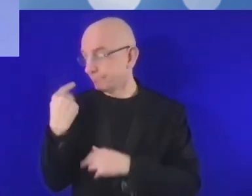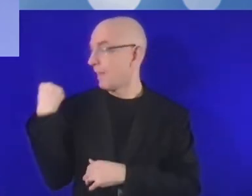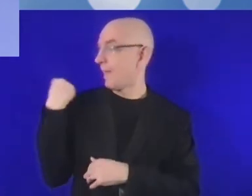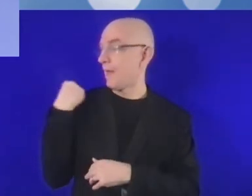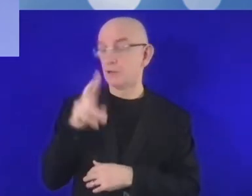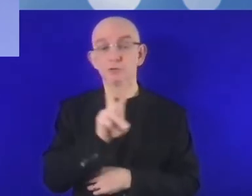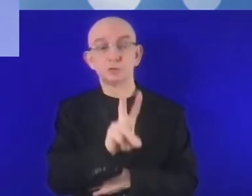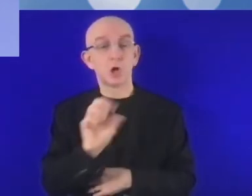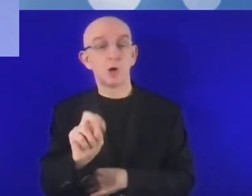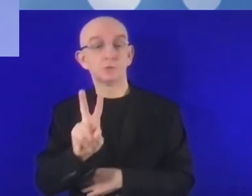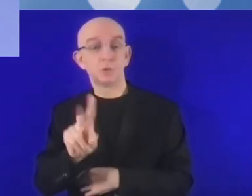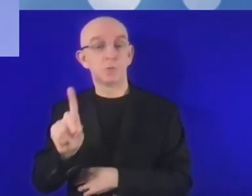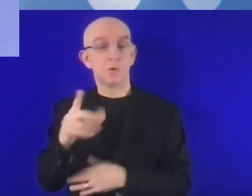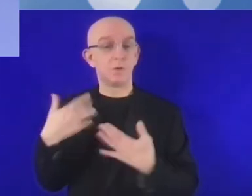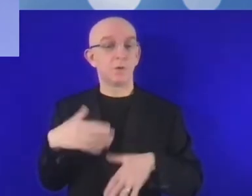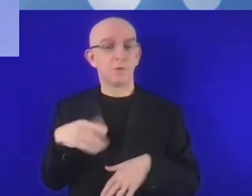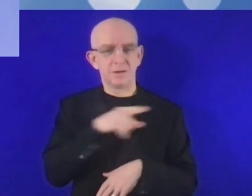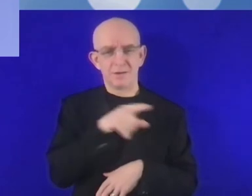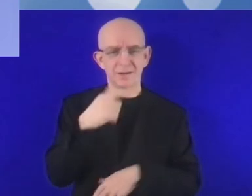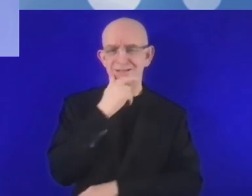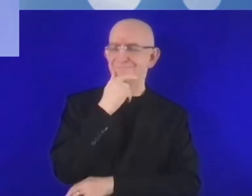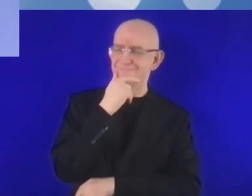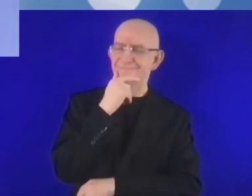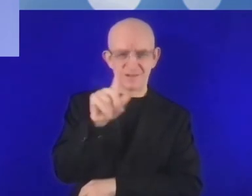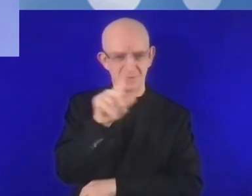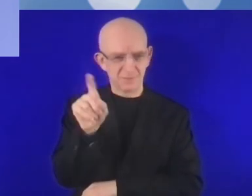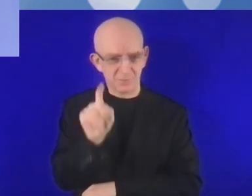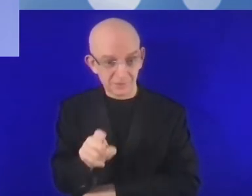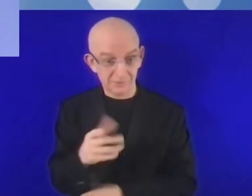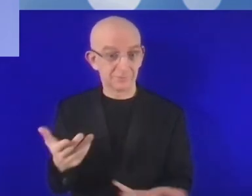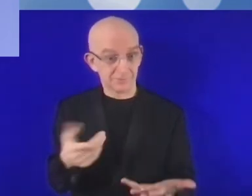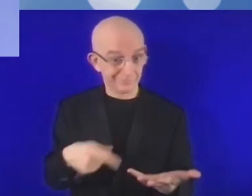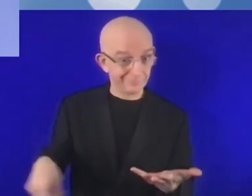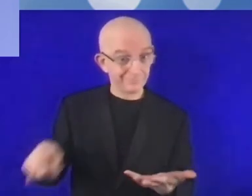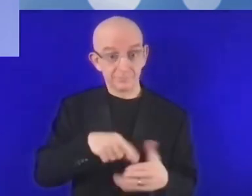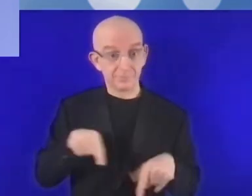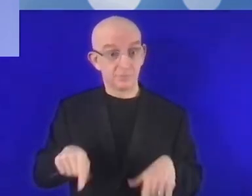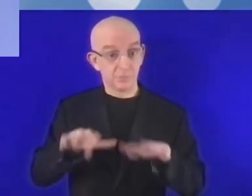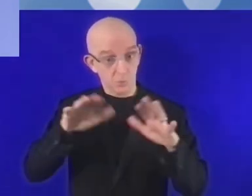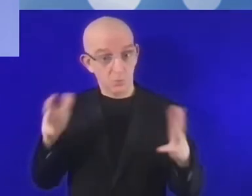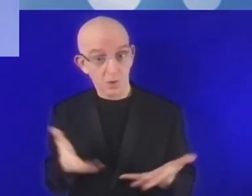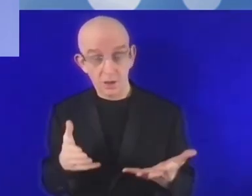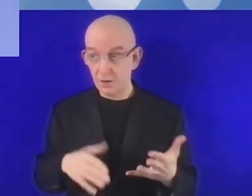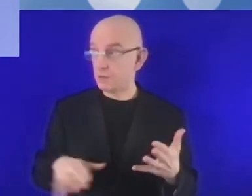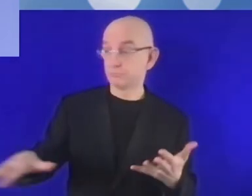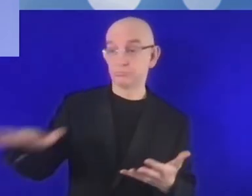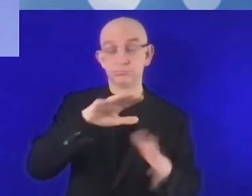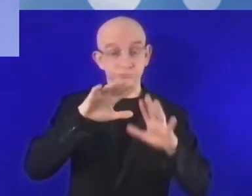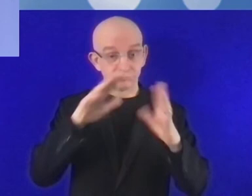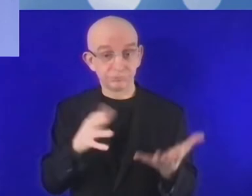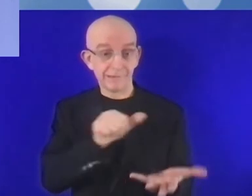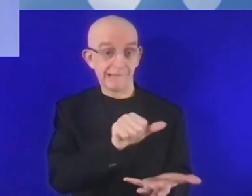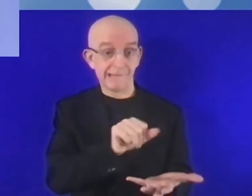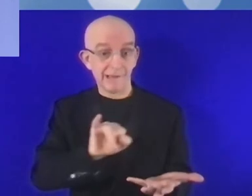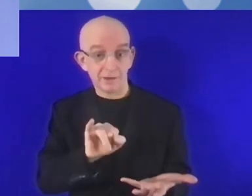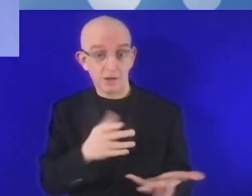السؤال. ما إذا استطعنا نحن اليوم أن نجد لأنفسنا مكانا مناسبا